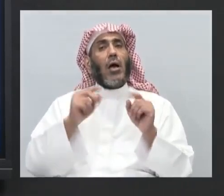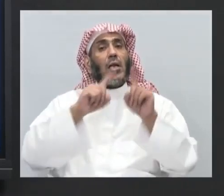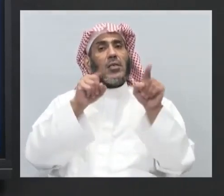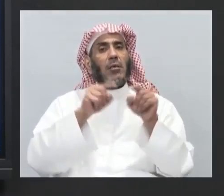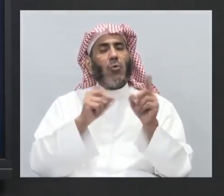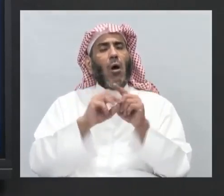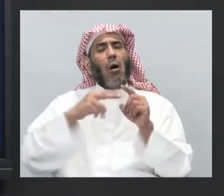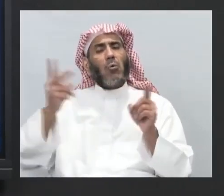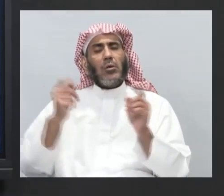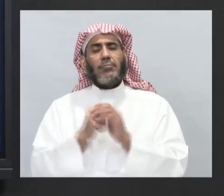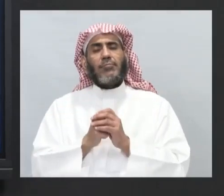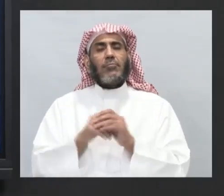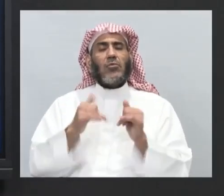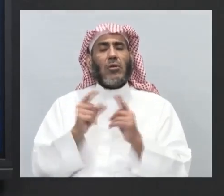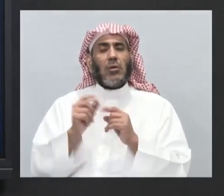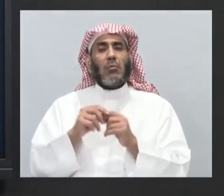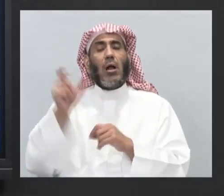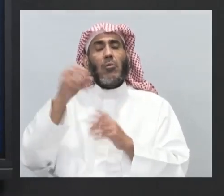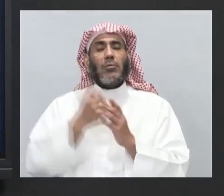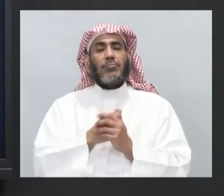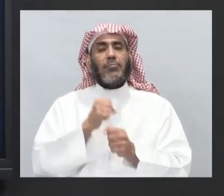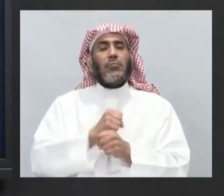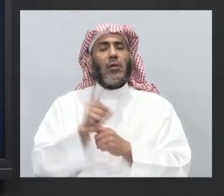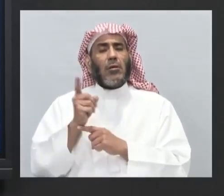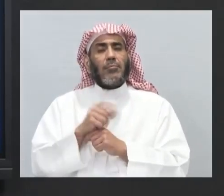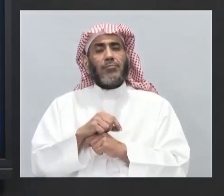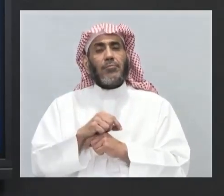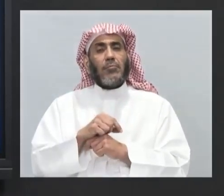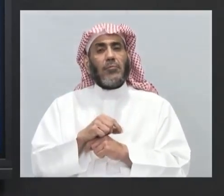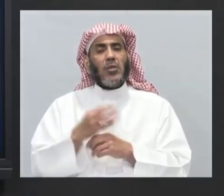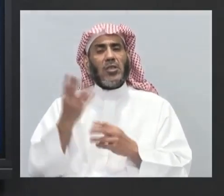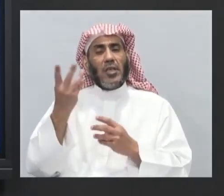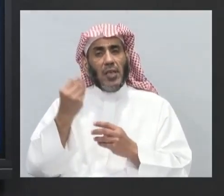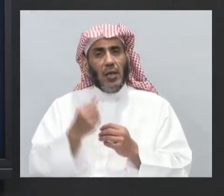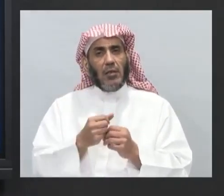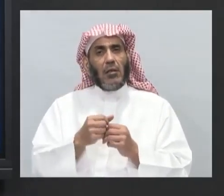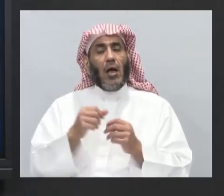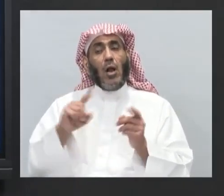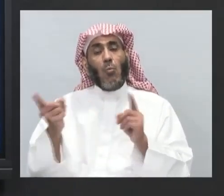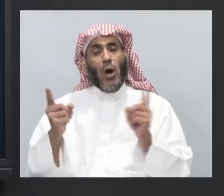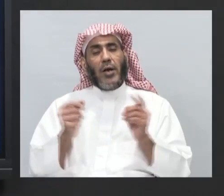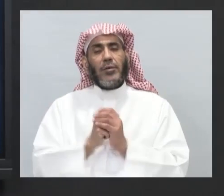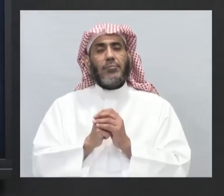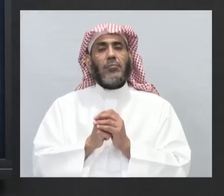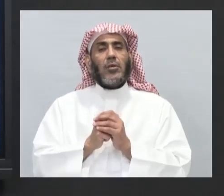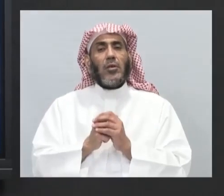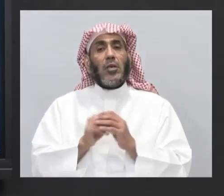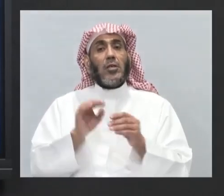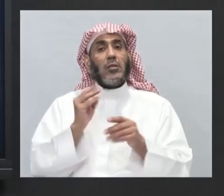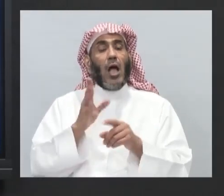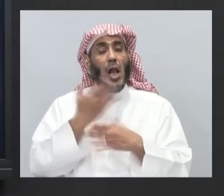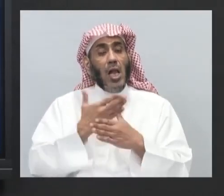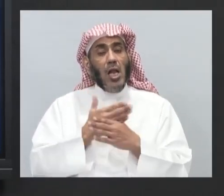الاخرى التي استخدمها المتحدث ومن ضمن ايضا ما استخدم مثلا التعداد كذلك المقارنه وكذلك التعليل